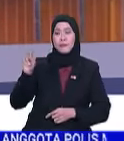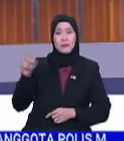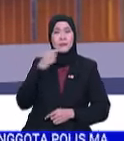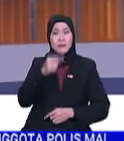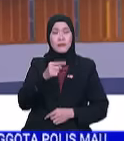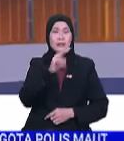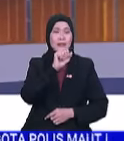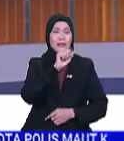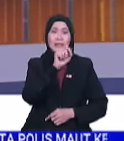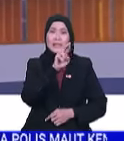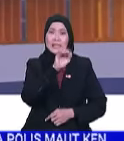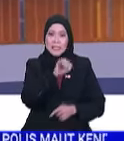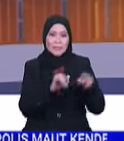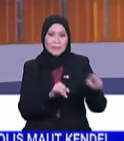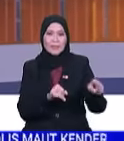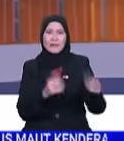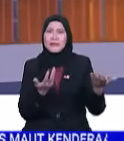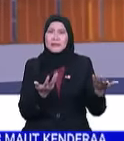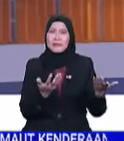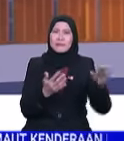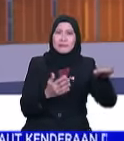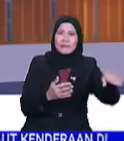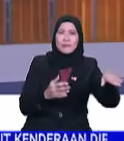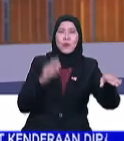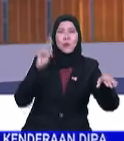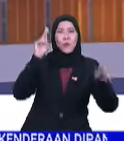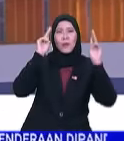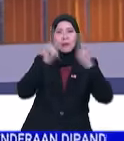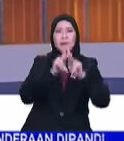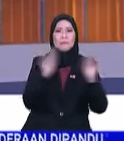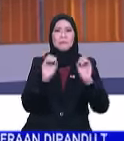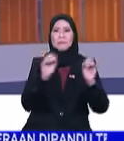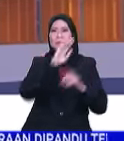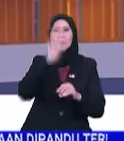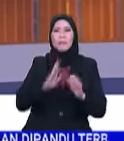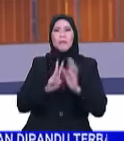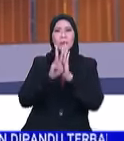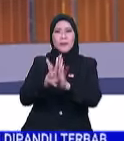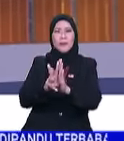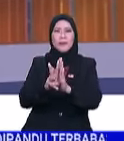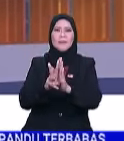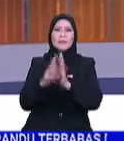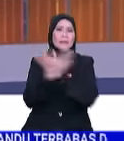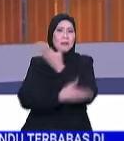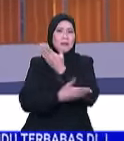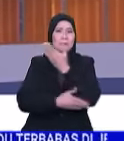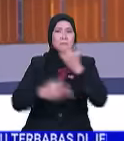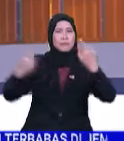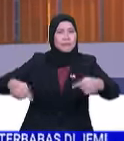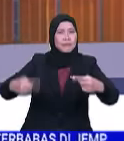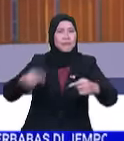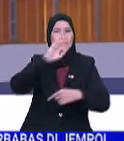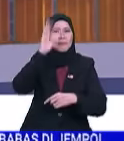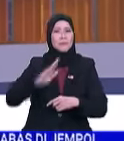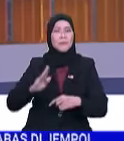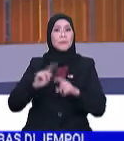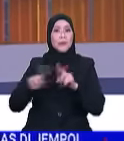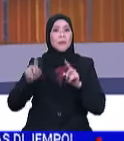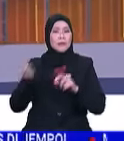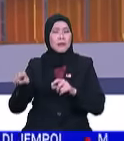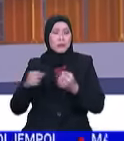yang turut dikenali sebagai kecik Kuantan tidak pernah mewakili negara dalam mana-mana kejohanan yang diiktiraf, namun pihaknya akan